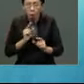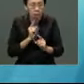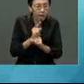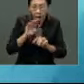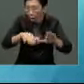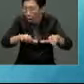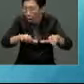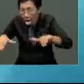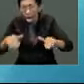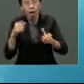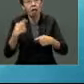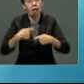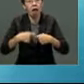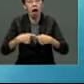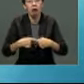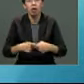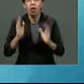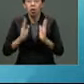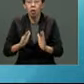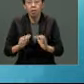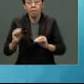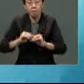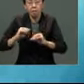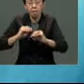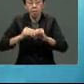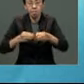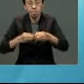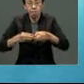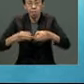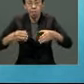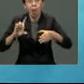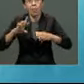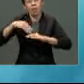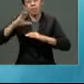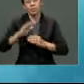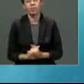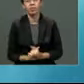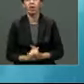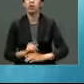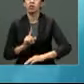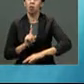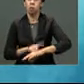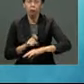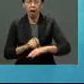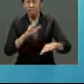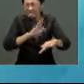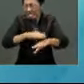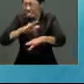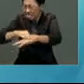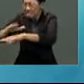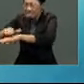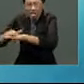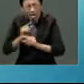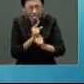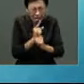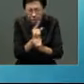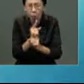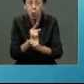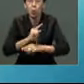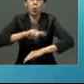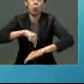าจาก2หลักเป็น3หลักขึ้นมาเลยเพราะฉะนั้นเราก็ต้องใช้เวลาและทรัพยากรมากในการที่จะเข้าไปติดตามเคส